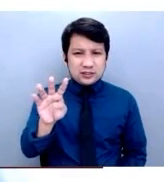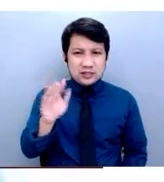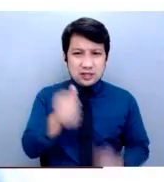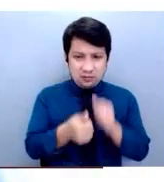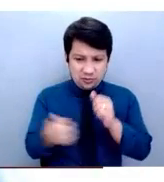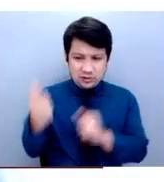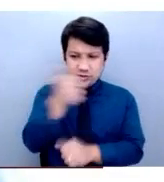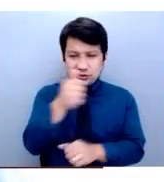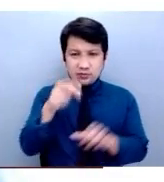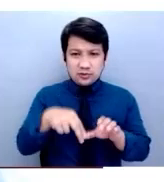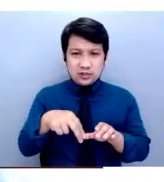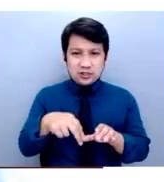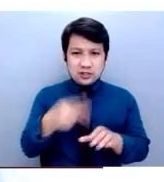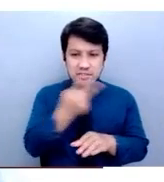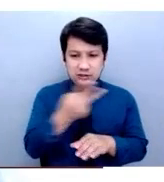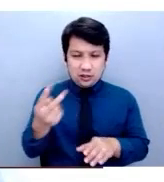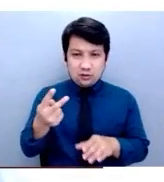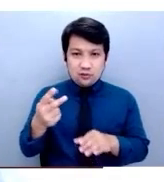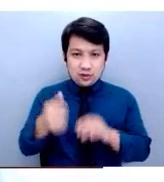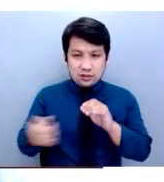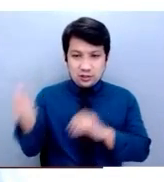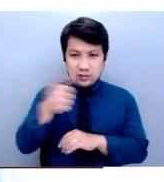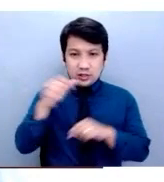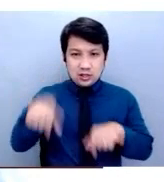ang dalawa at dalawang commissioners ay